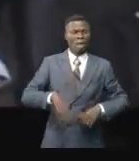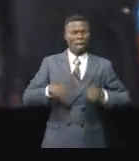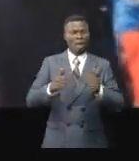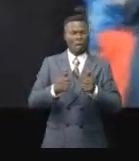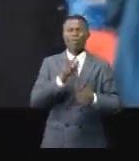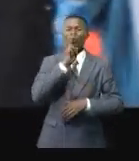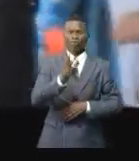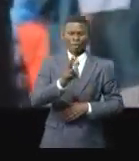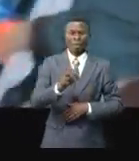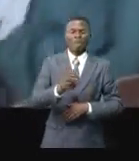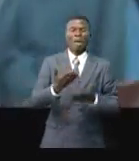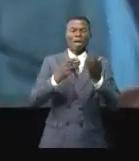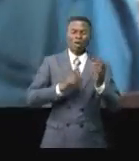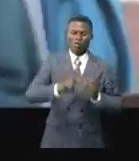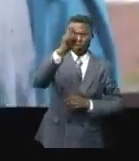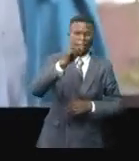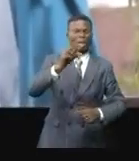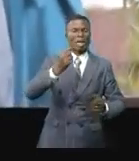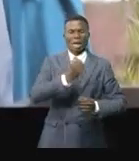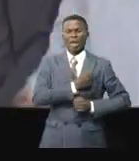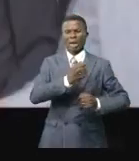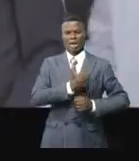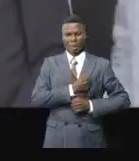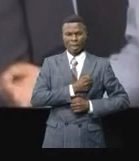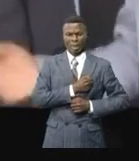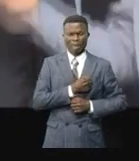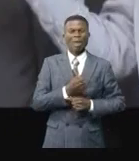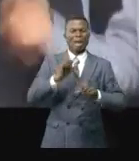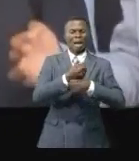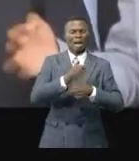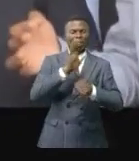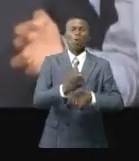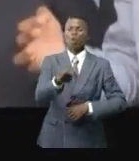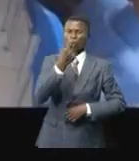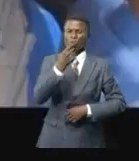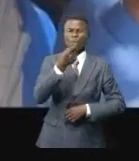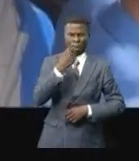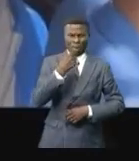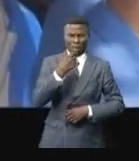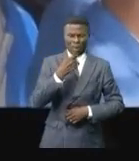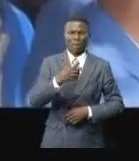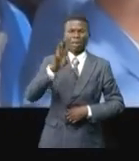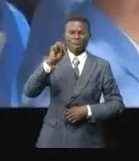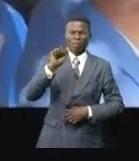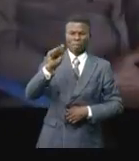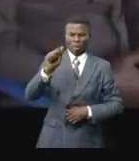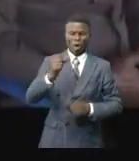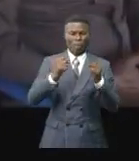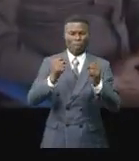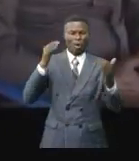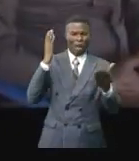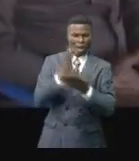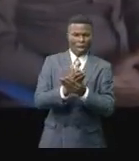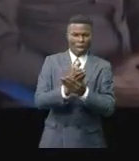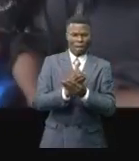au Canada, l'illustre disparu a été inventaire de plusieurs produits pharmaceutiques dont Manadiar, efficace pour combattre le